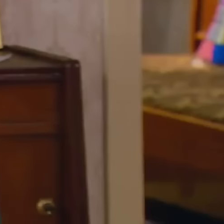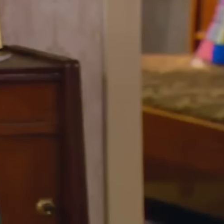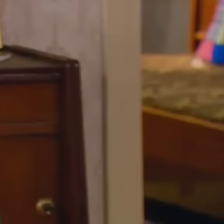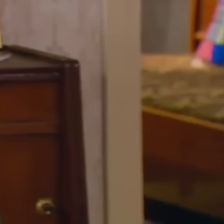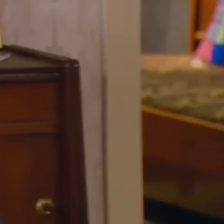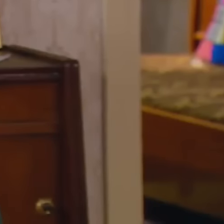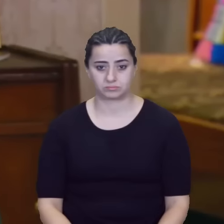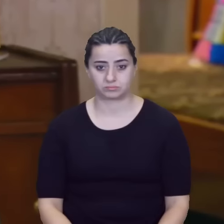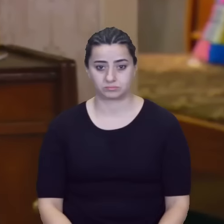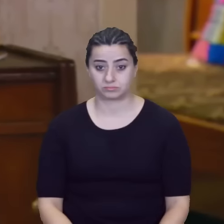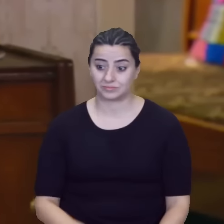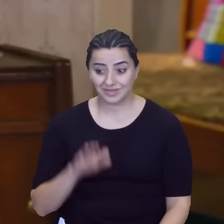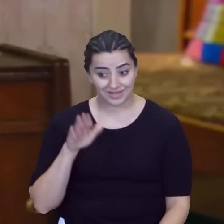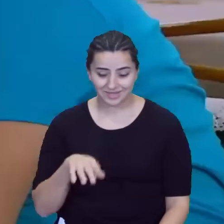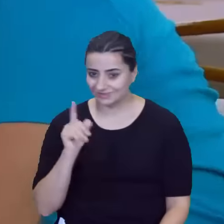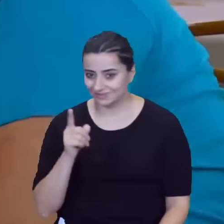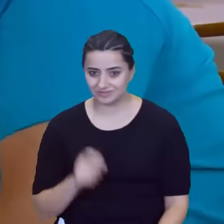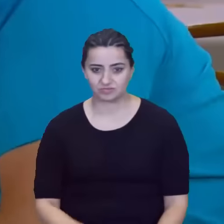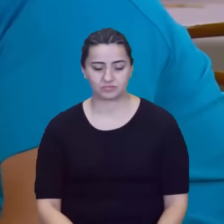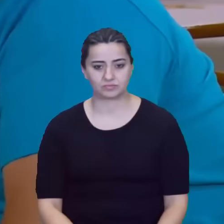bak. Kaldın burada ha.